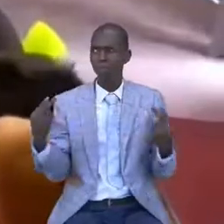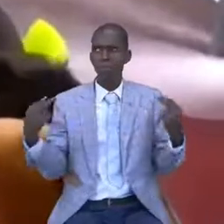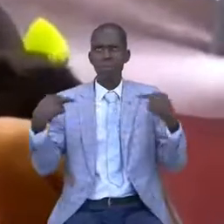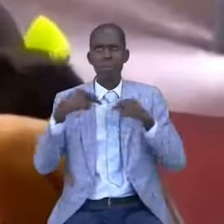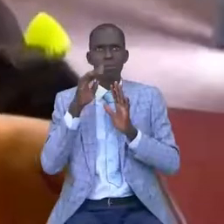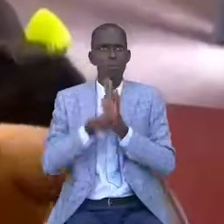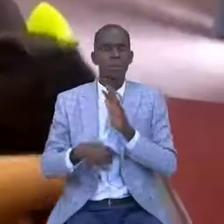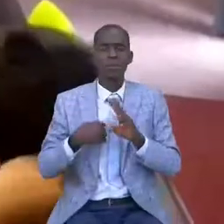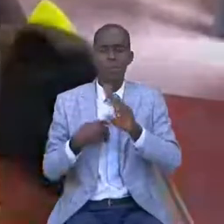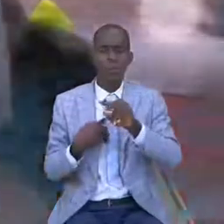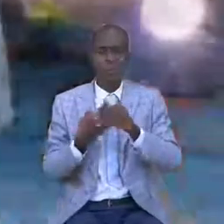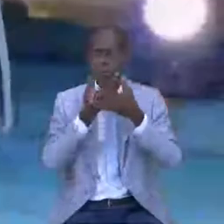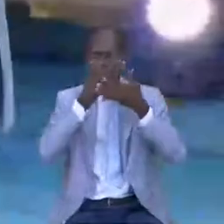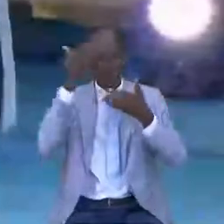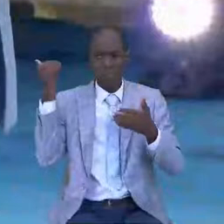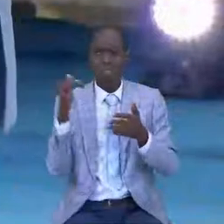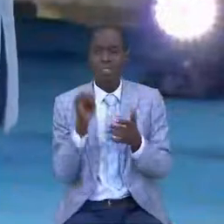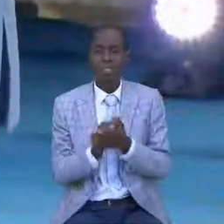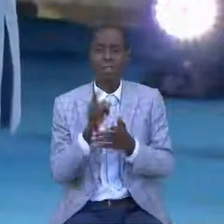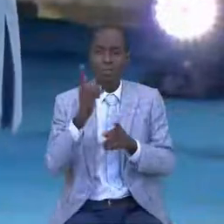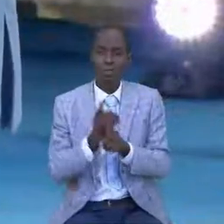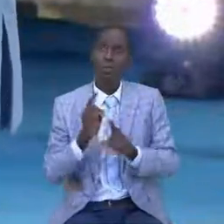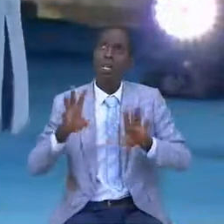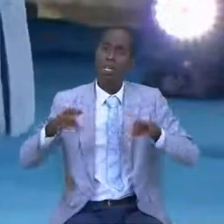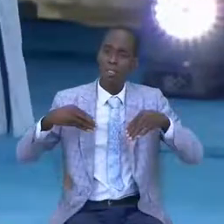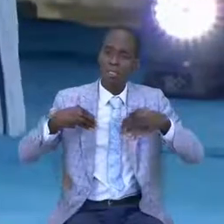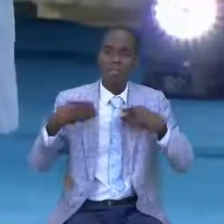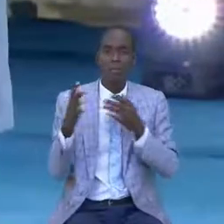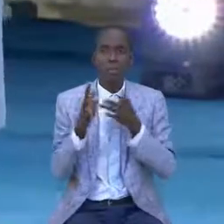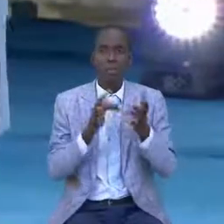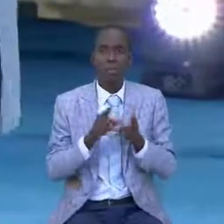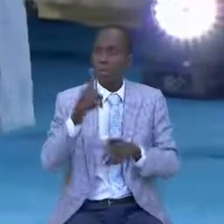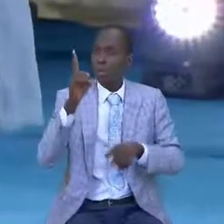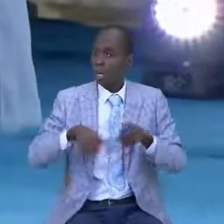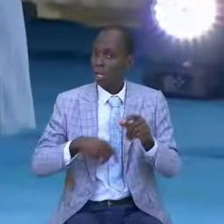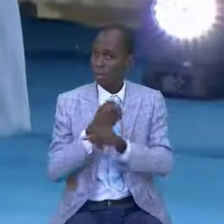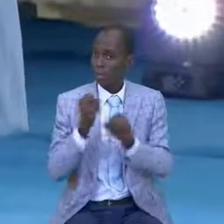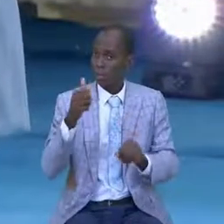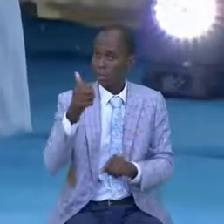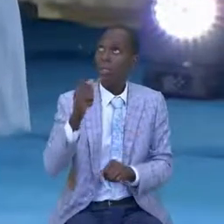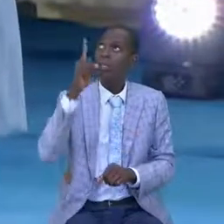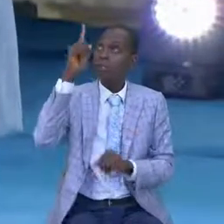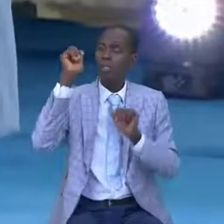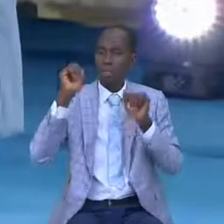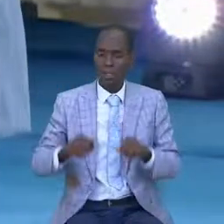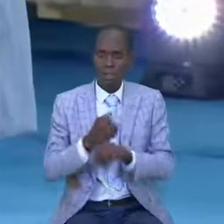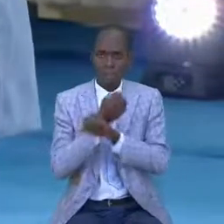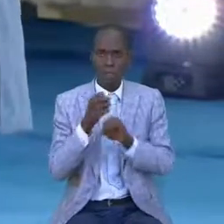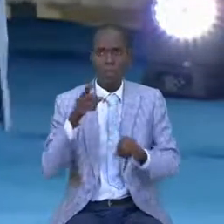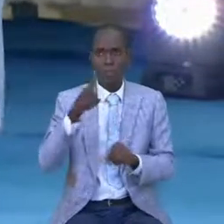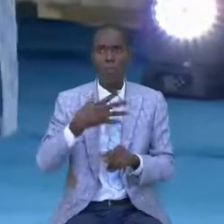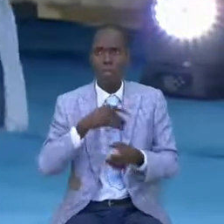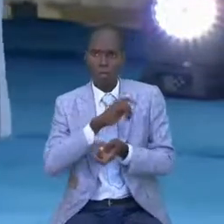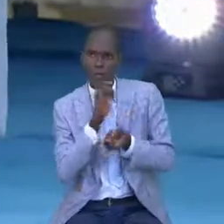Lève là-bas et dis, Seigneur, je veux ce salut transformateur. Je veux le salut là qui va changer ma